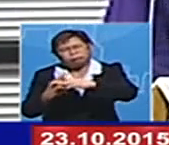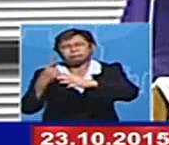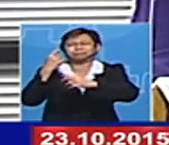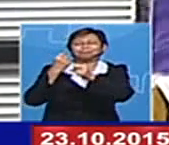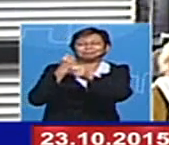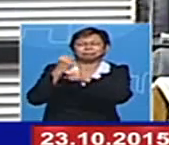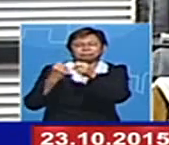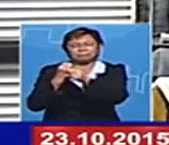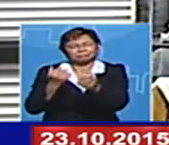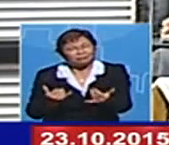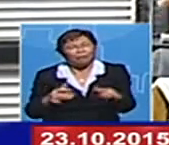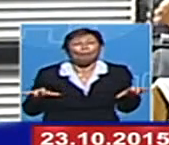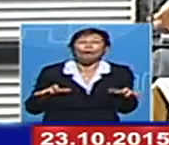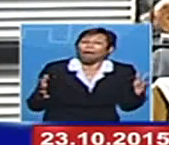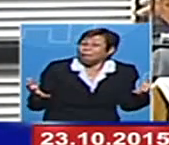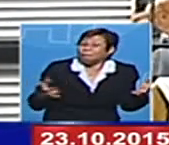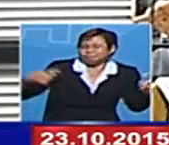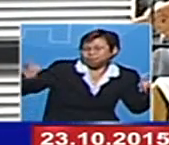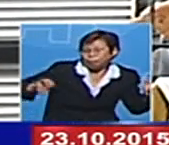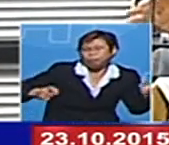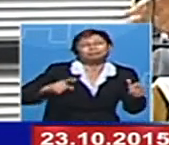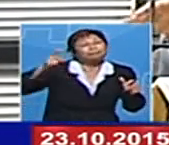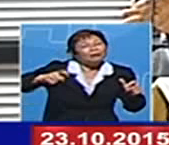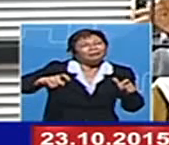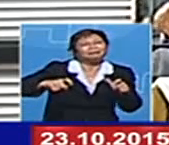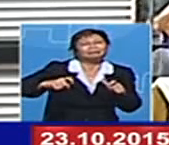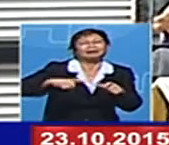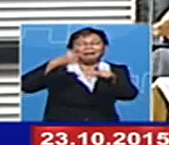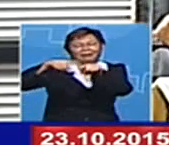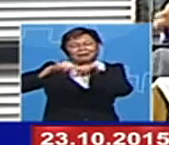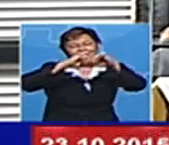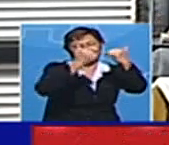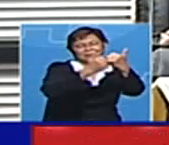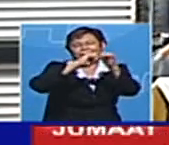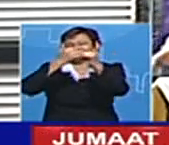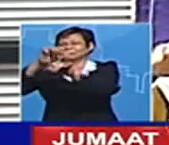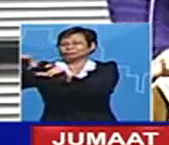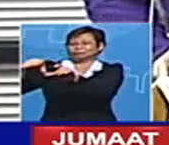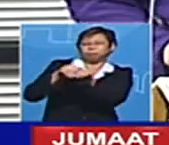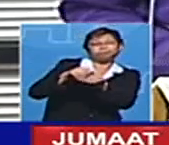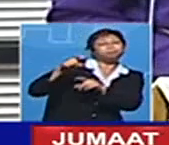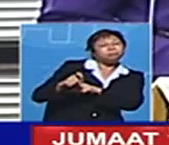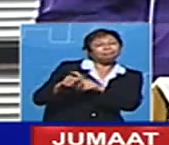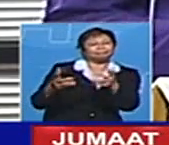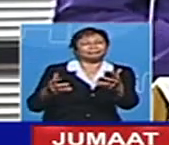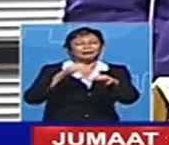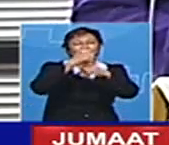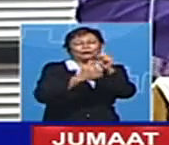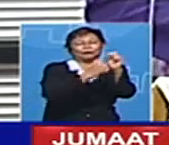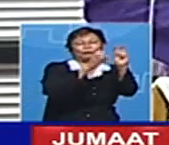tahun ini pelaksanaannya memerlukan penglibatan pelbagai agensi tuan yang di-pertua bajet